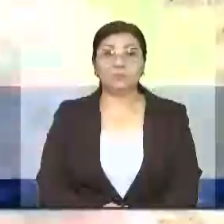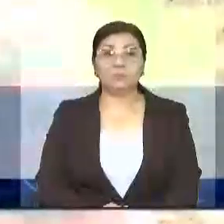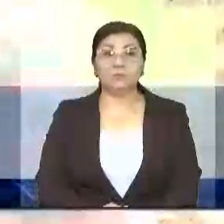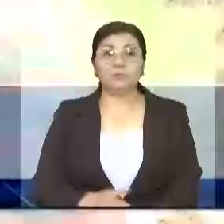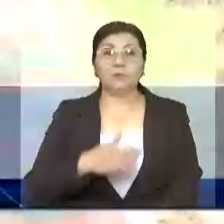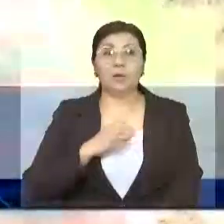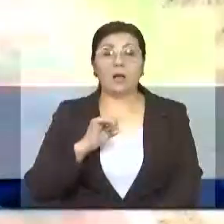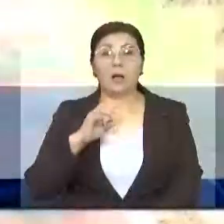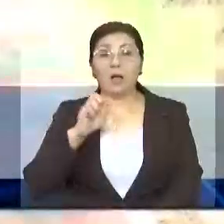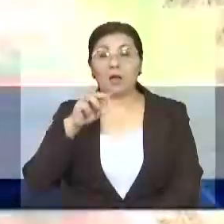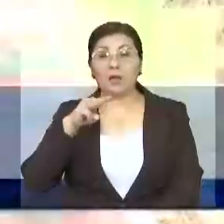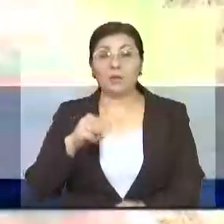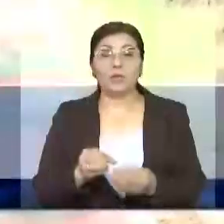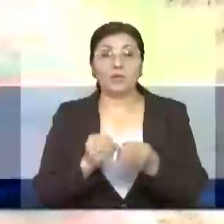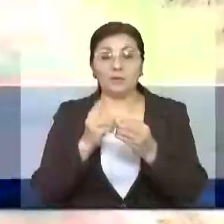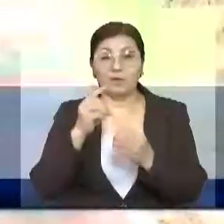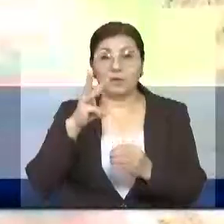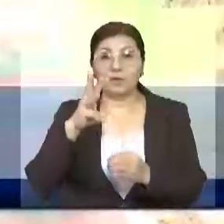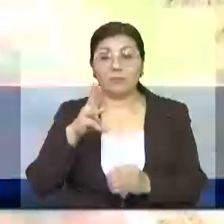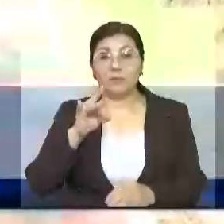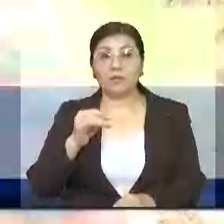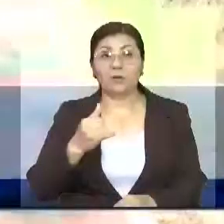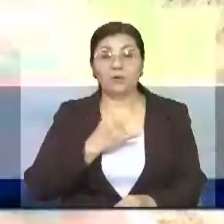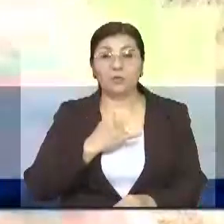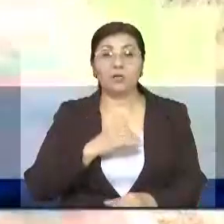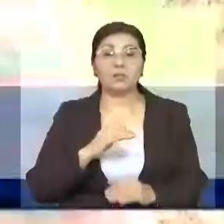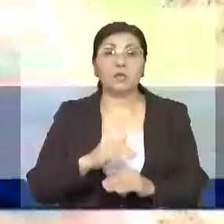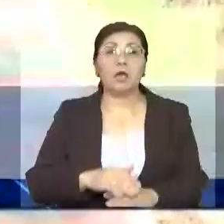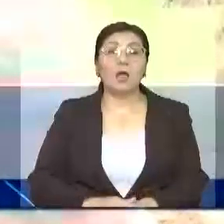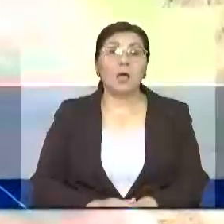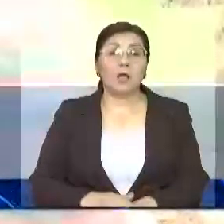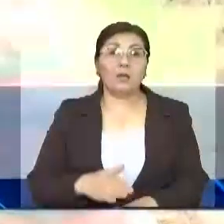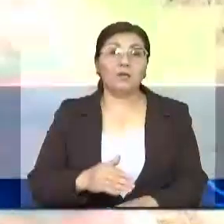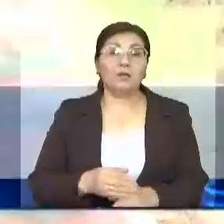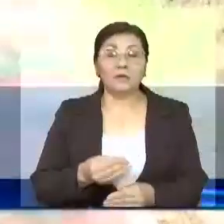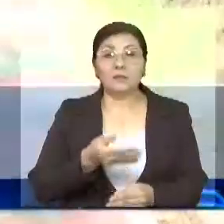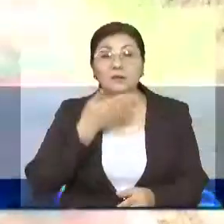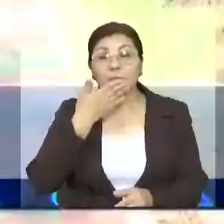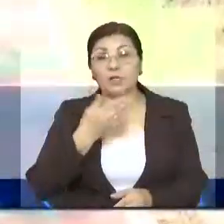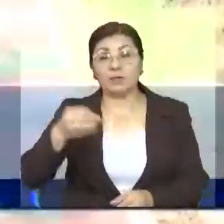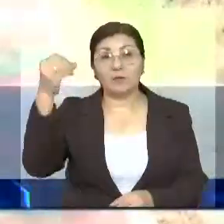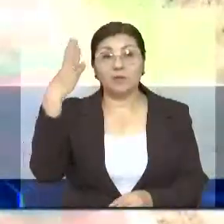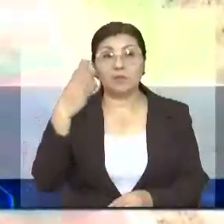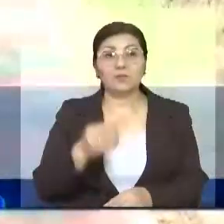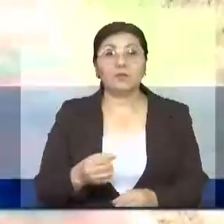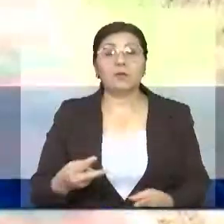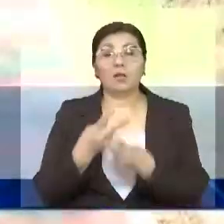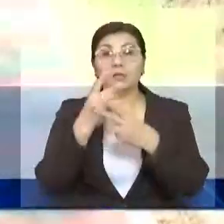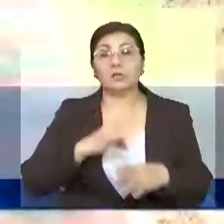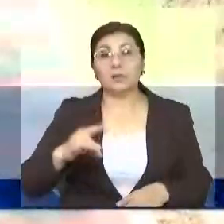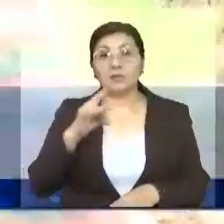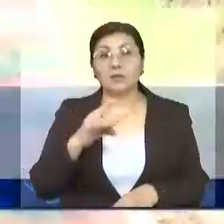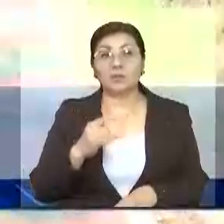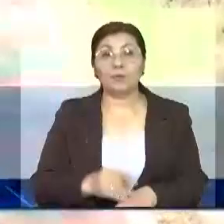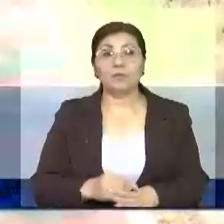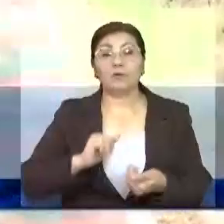нашему Арбату по одиннад микрорайону у нас родители спрашивали освещение но анинский район им полностью